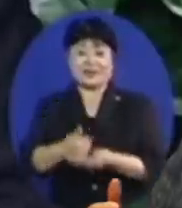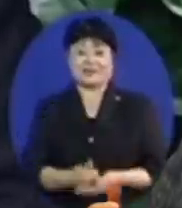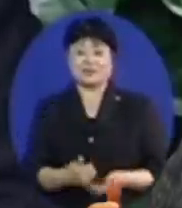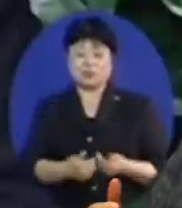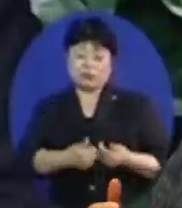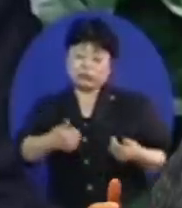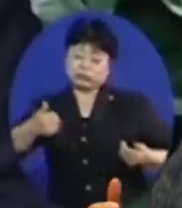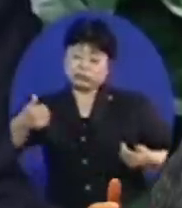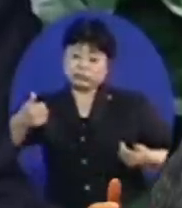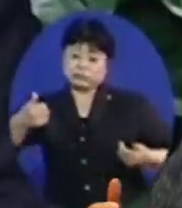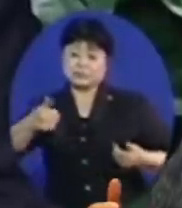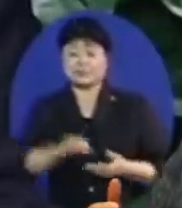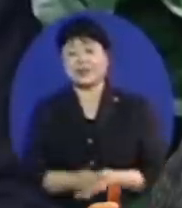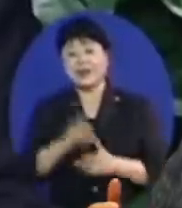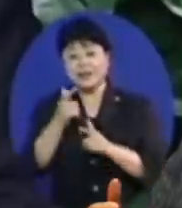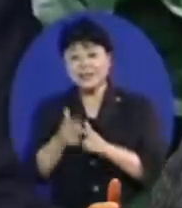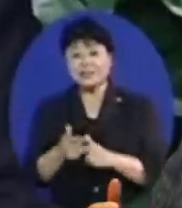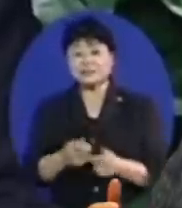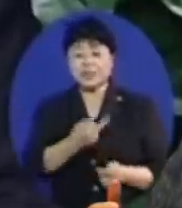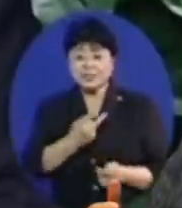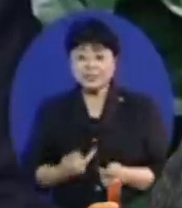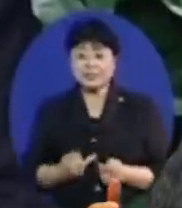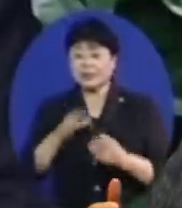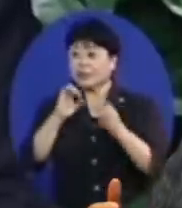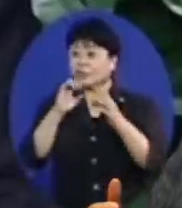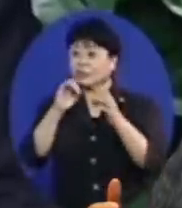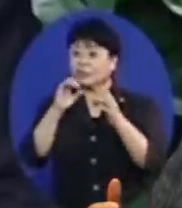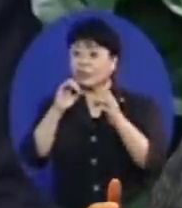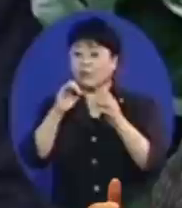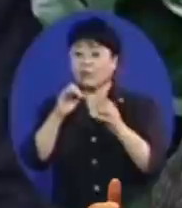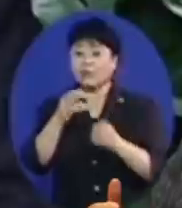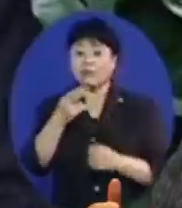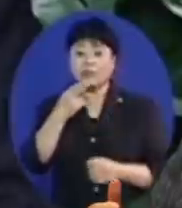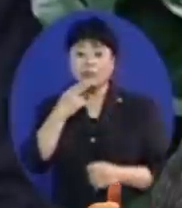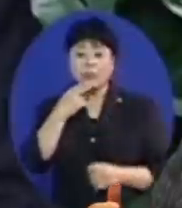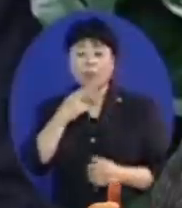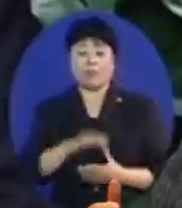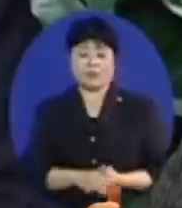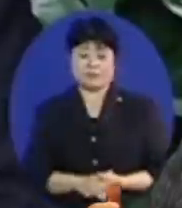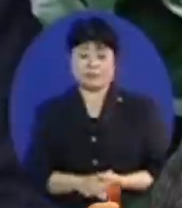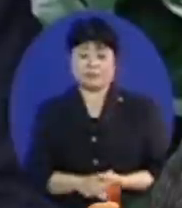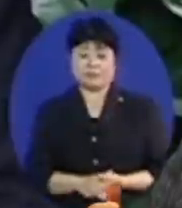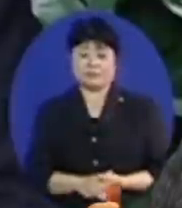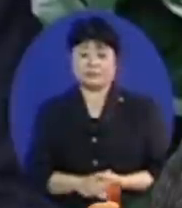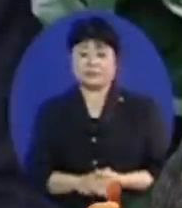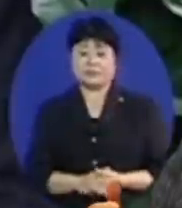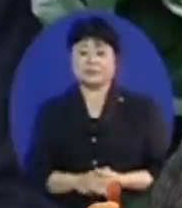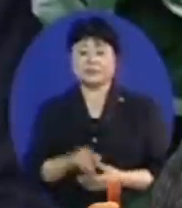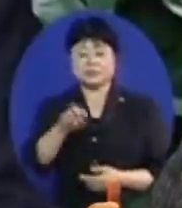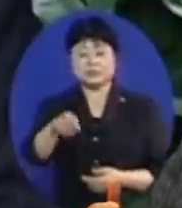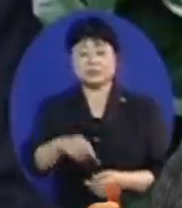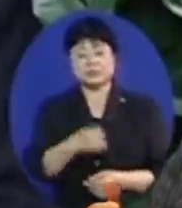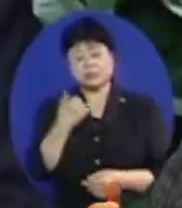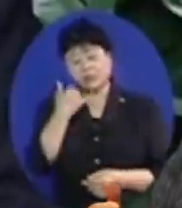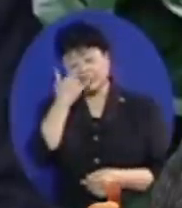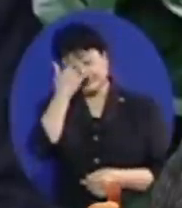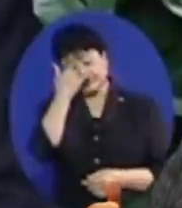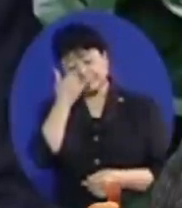거리를 두었습니다. 예수님은 제자들하고 대화할 겨를이 없으니까 그만 배 한머리에서